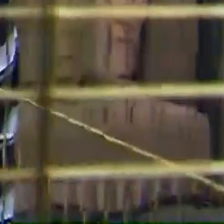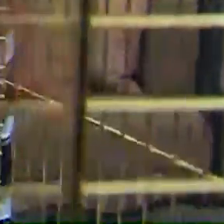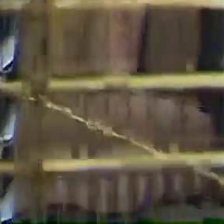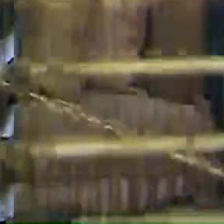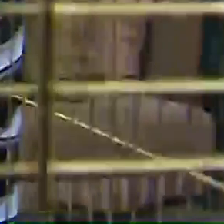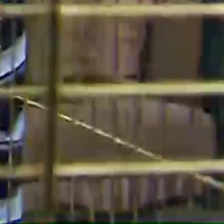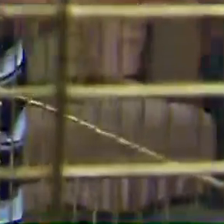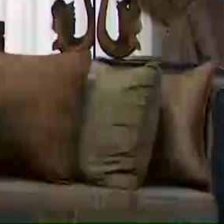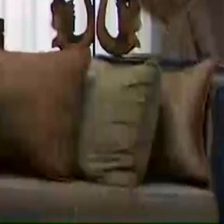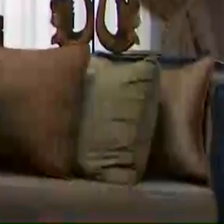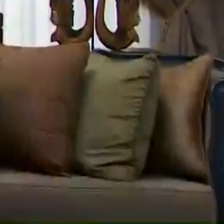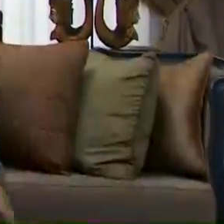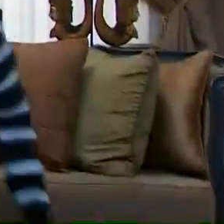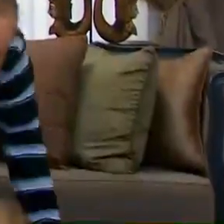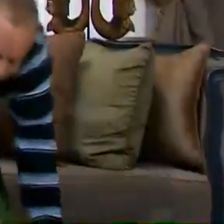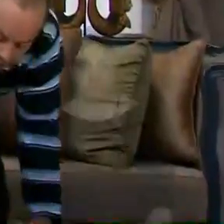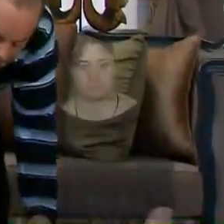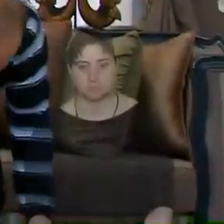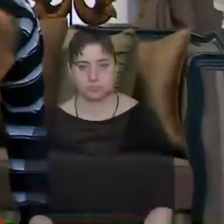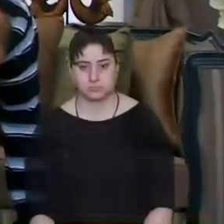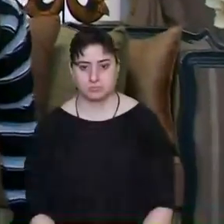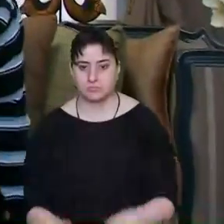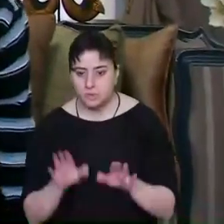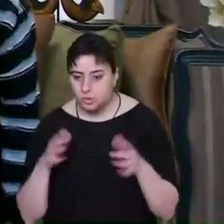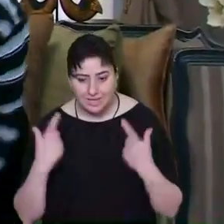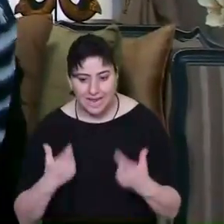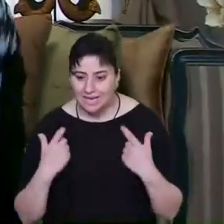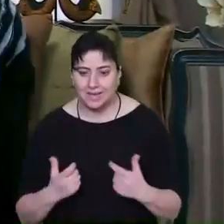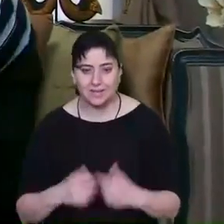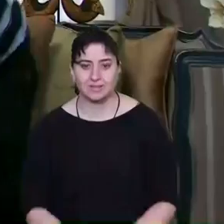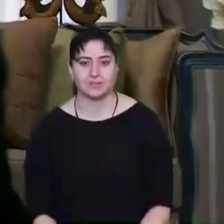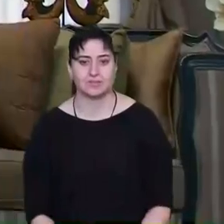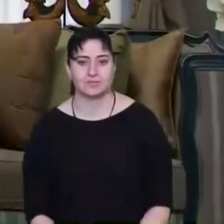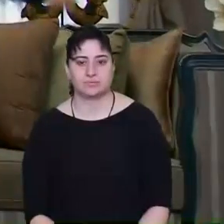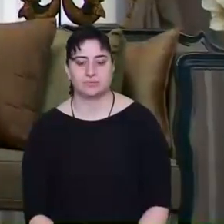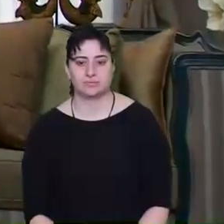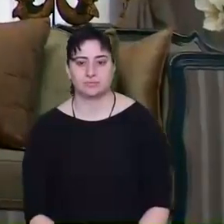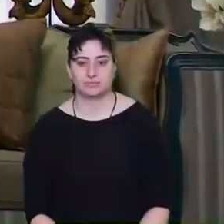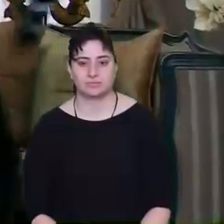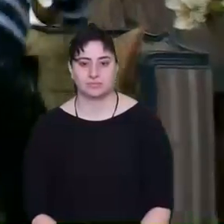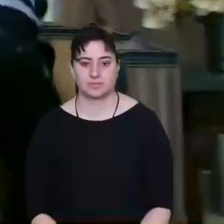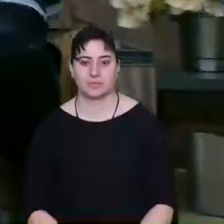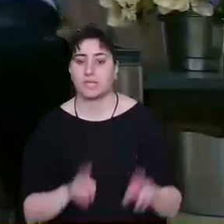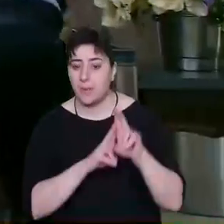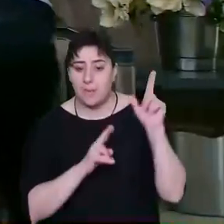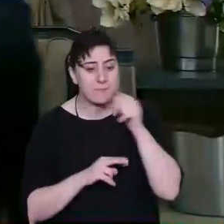nerede? Abi kuş nerede? Şimdi de sağa sola bakınıyor. Ne yapıyorsun? Oğlum Kemal Bey beni mahveder.